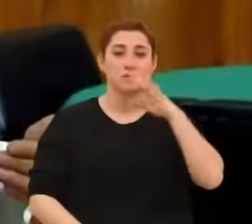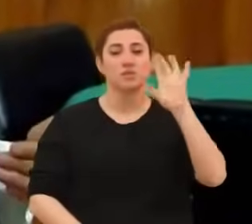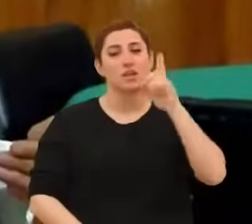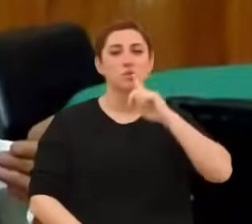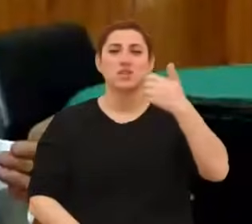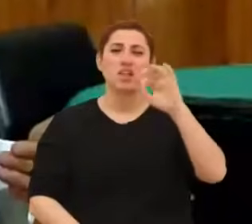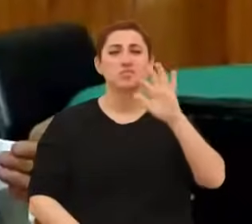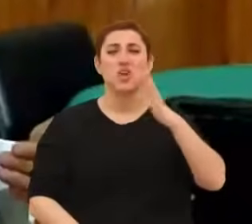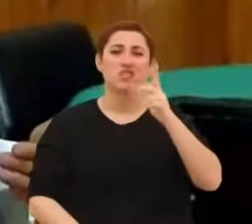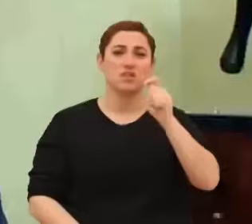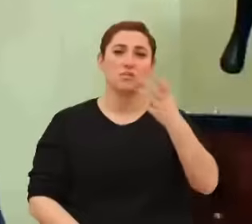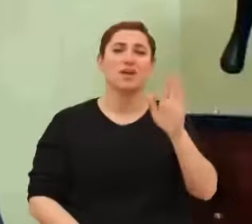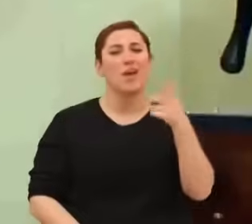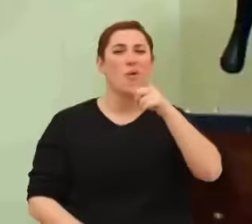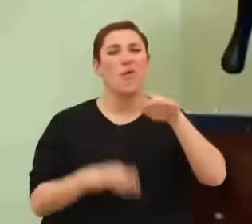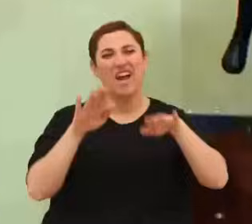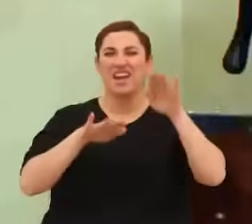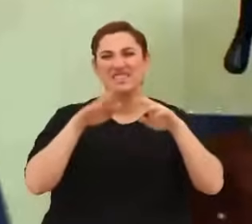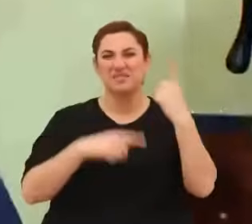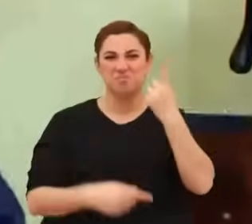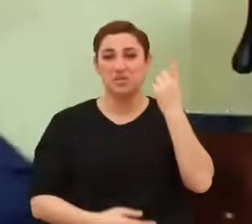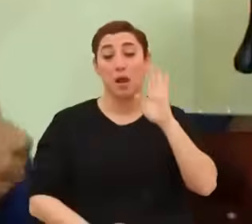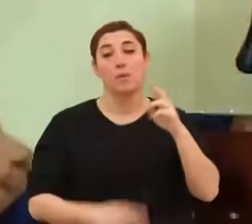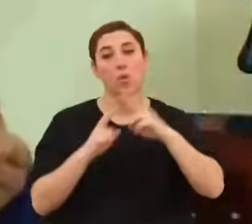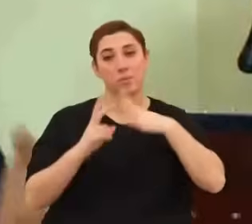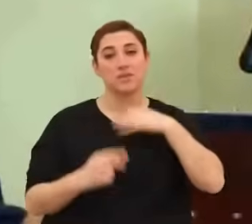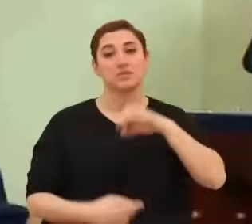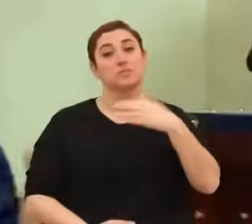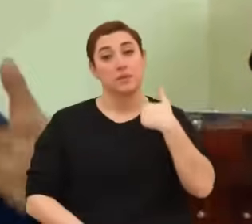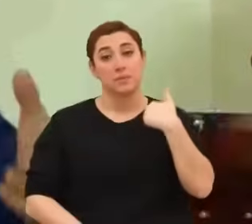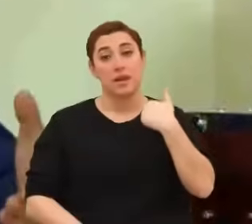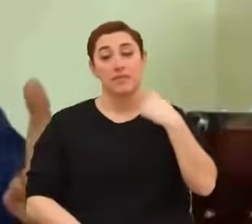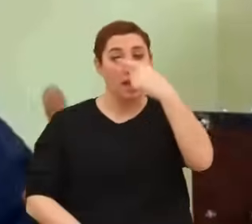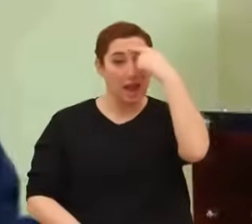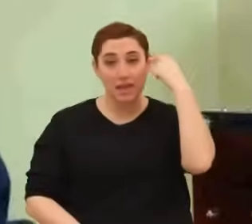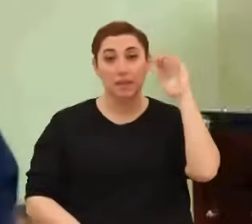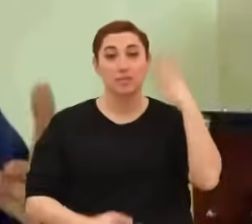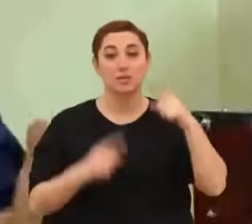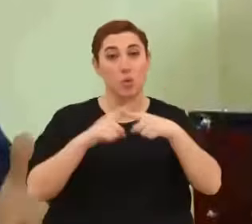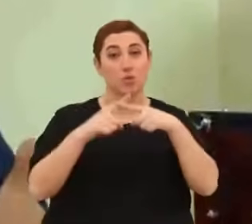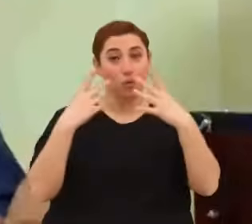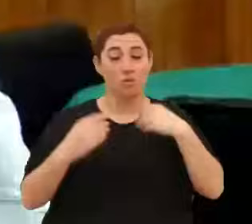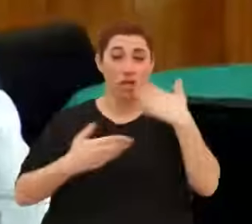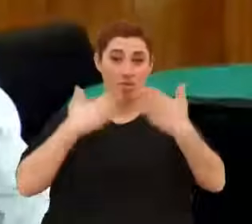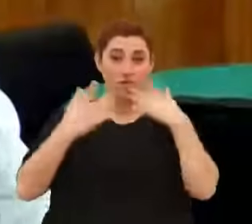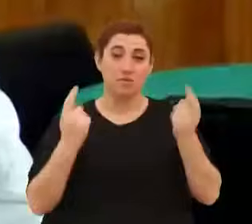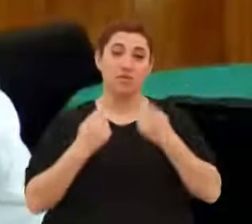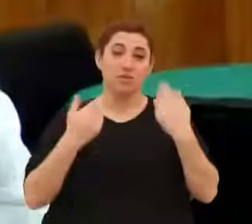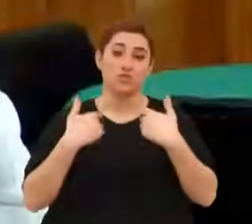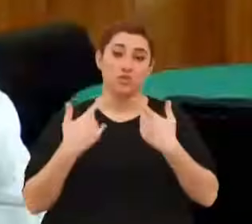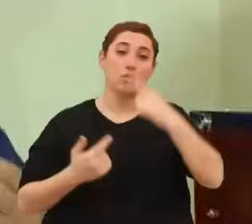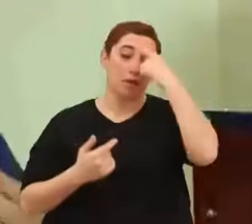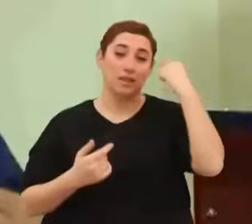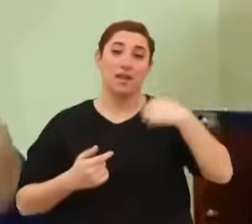160 ancak basarsın yani. Yani o aralarda bir şey. Ama komiserim şimdi ben de yani kaderimizin ne kadar ortak olduğunu anlatmaya çalışıyorum ya.